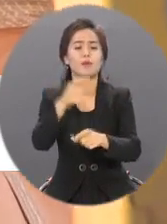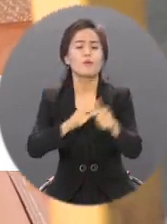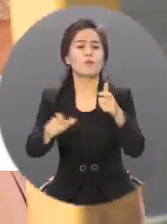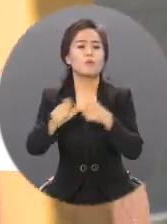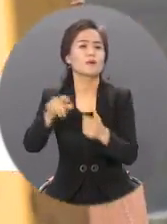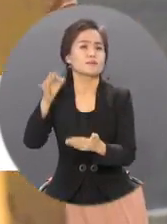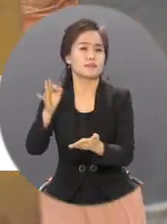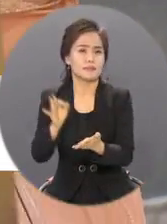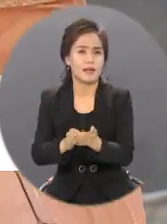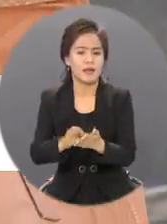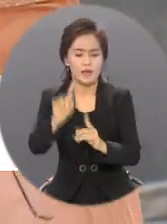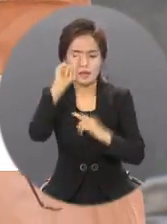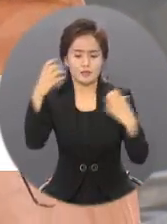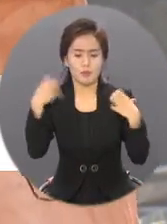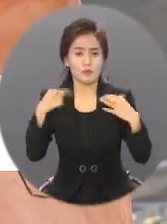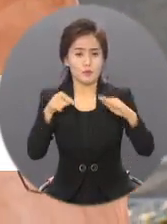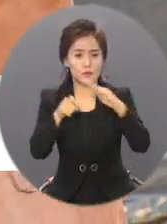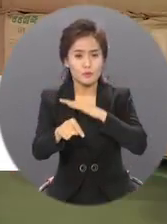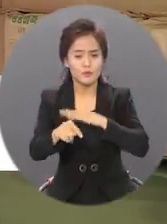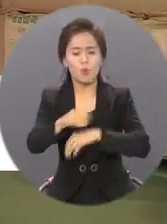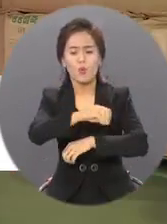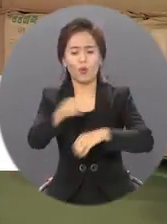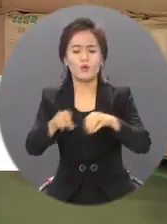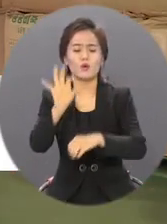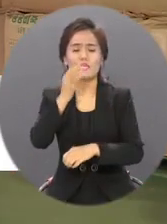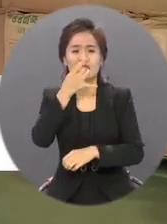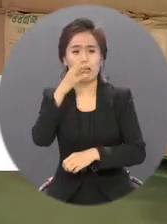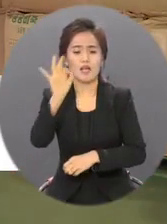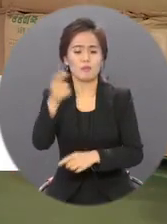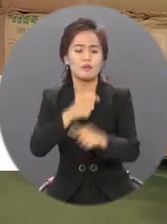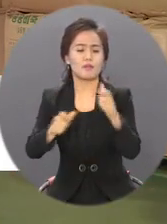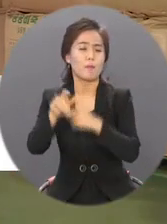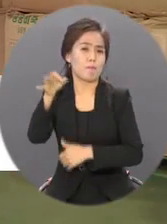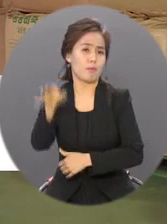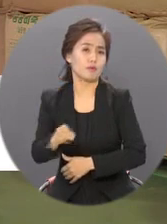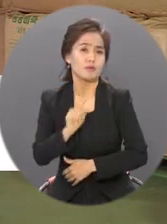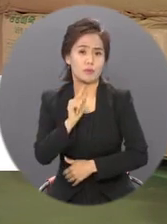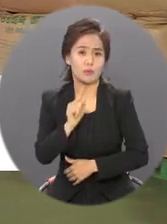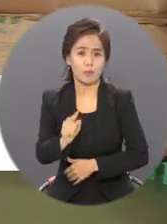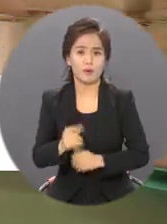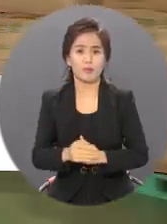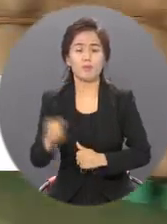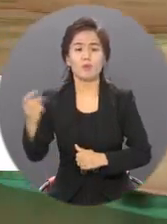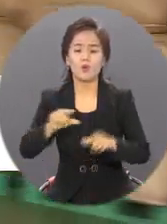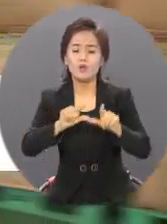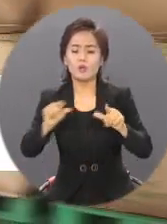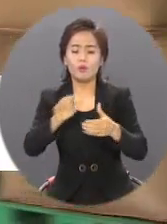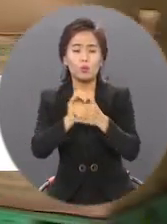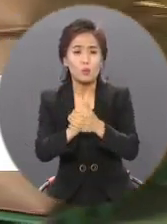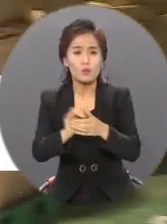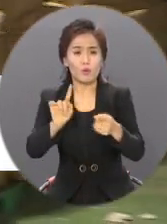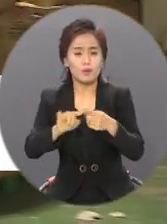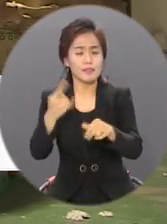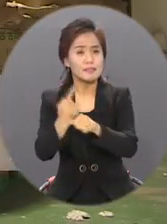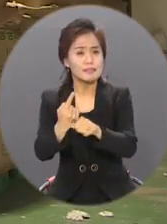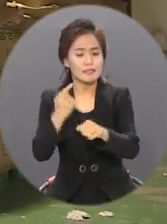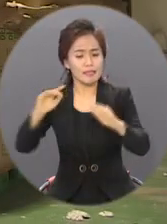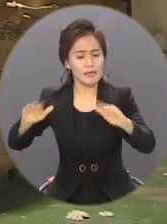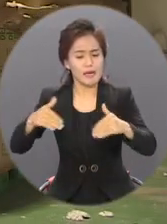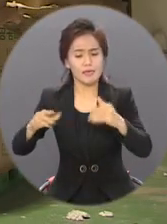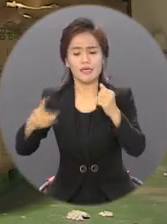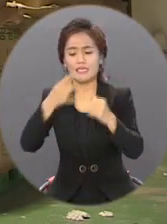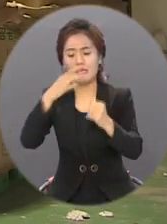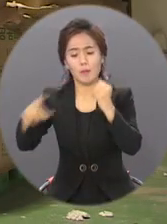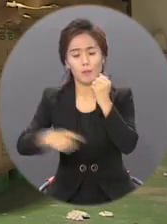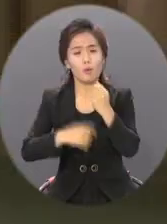떨어지는 등 정부 조치로 쌀값이 더 떨어졌다고 주장했습니다 또 일부 농협 2 지난해 가을 쌀